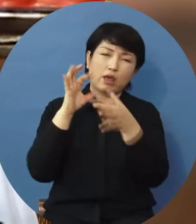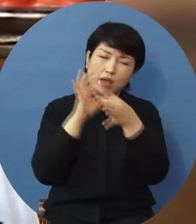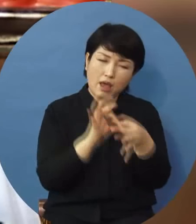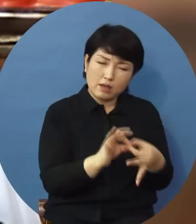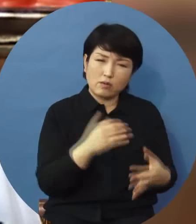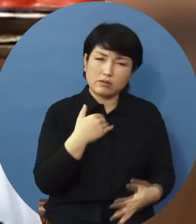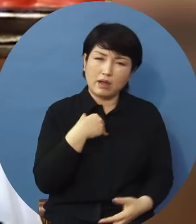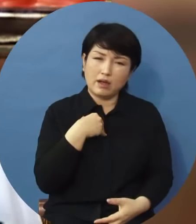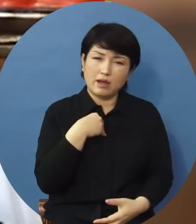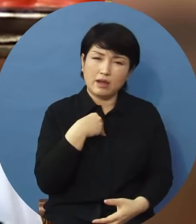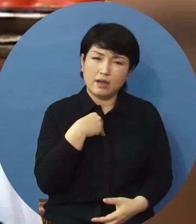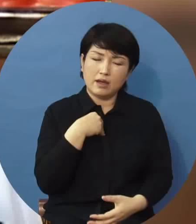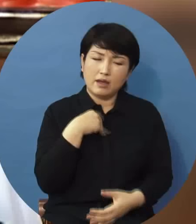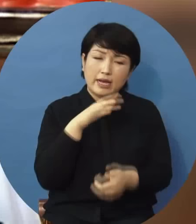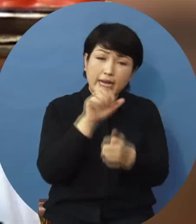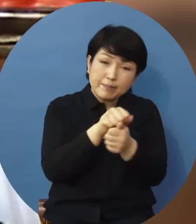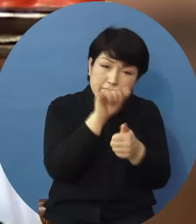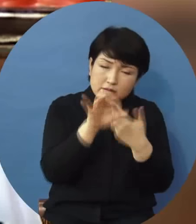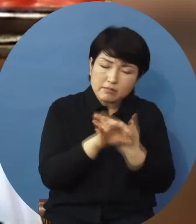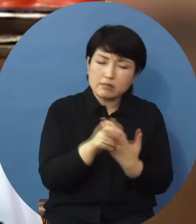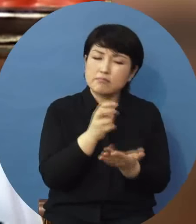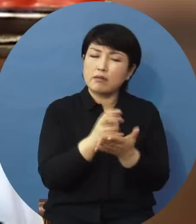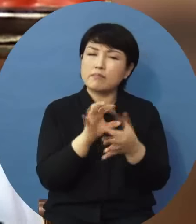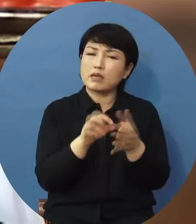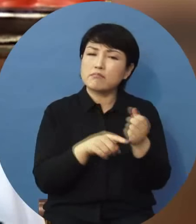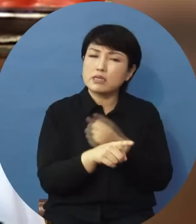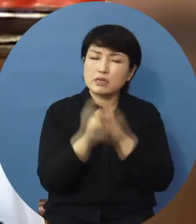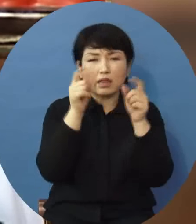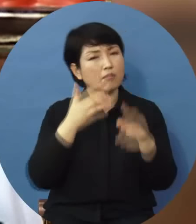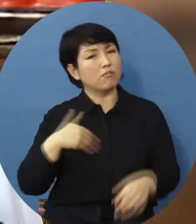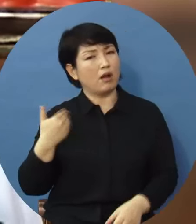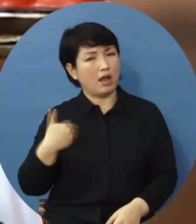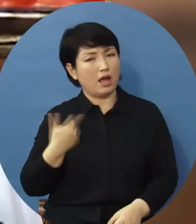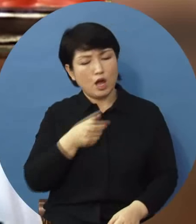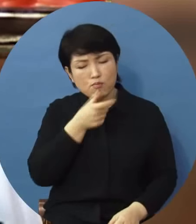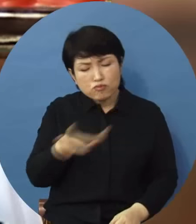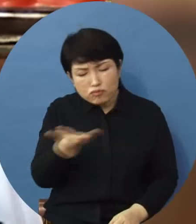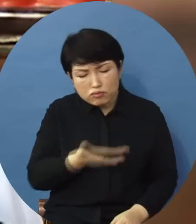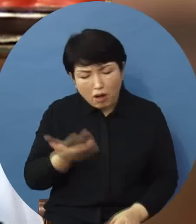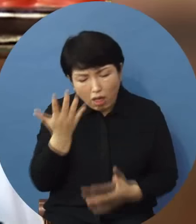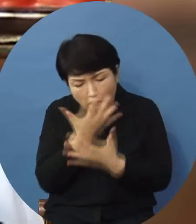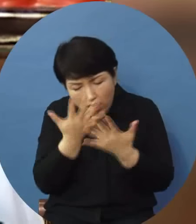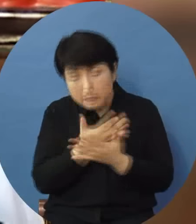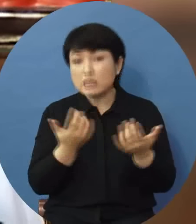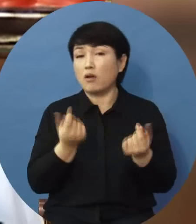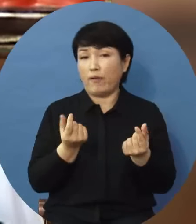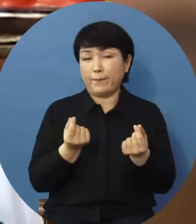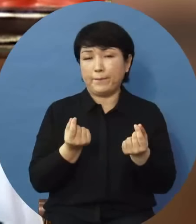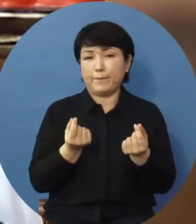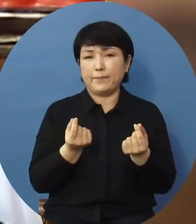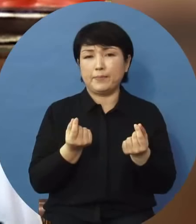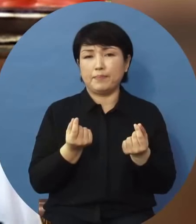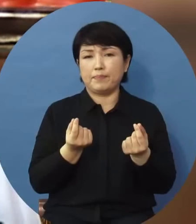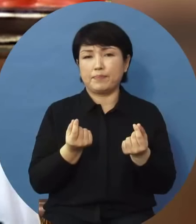삼독에 얽매여 있으면 이 법의 이치를 깨닫지 못합니다. 그것이 마치 물을 흐르게 하는 것처럼